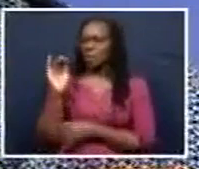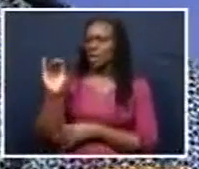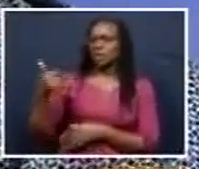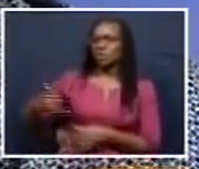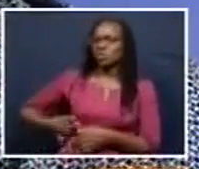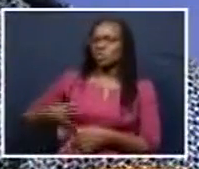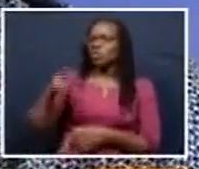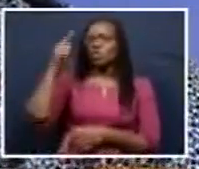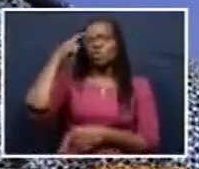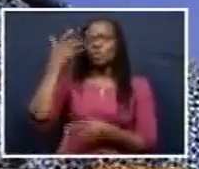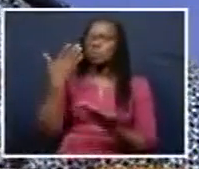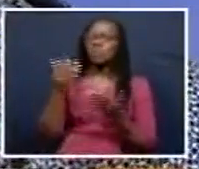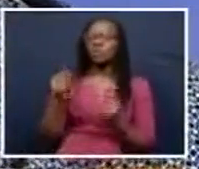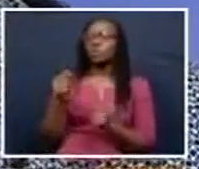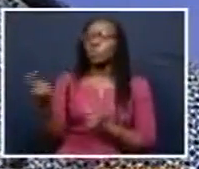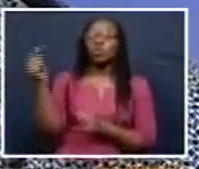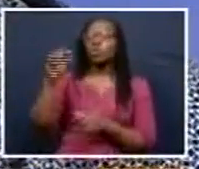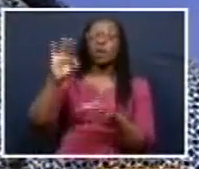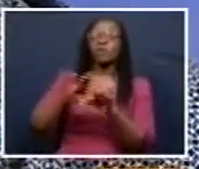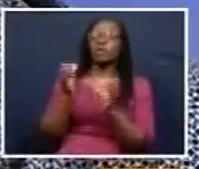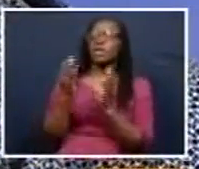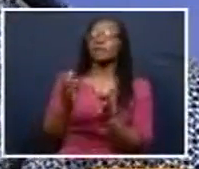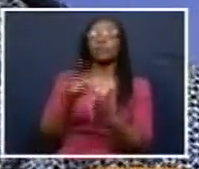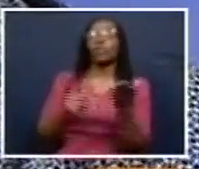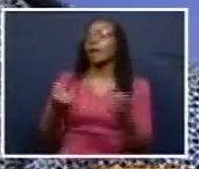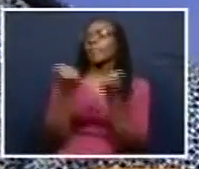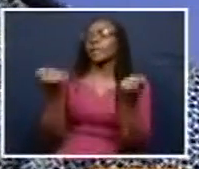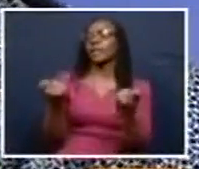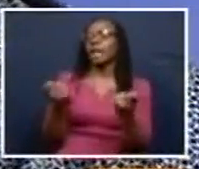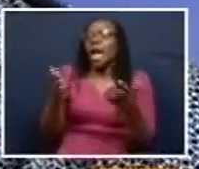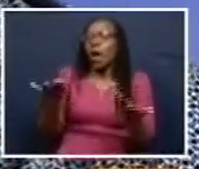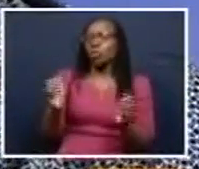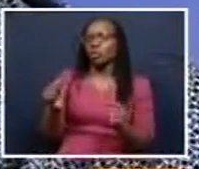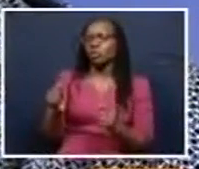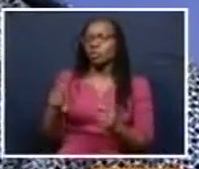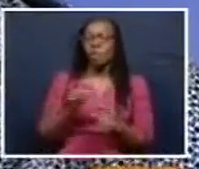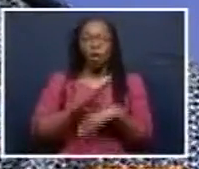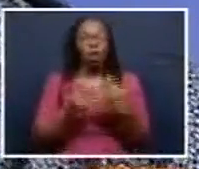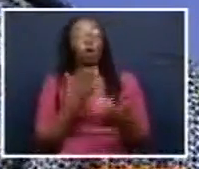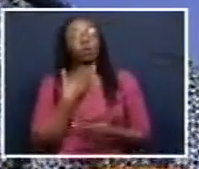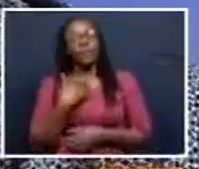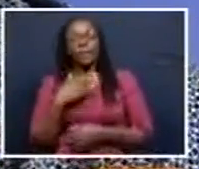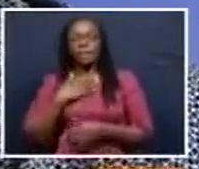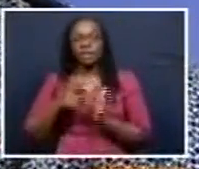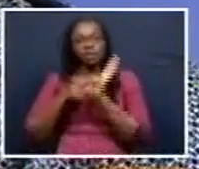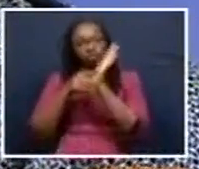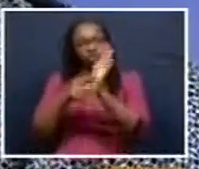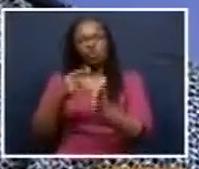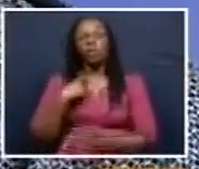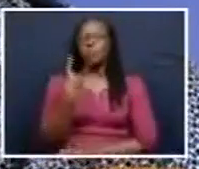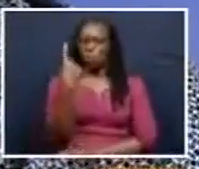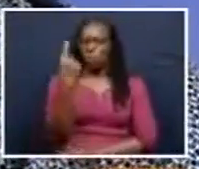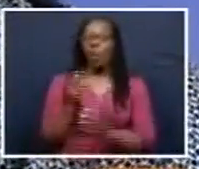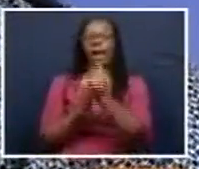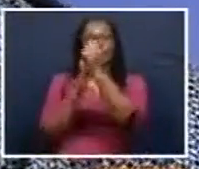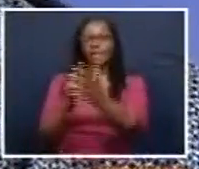ili mjitokeshe na mpige kura wote wanasema tuoneshe kiongozi mmoja mwenye tunaweza